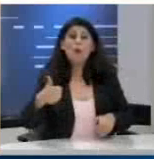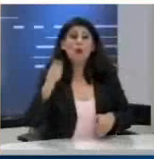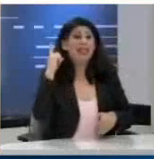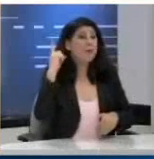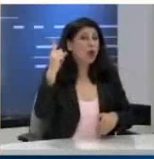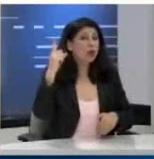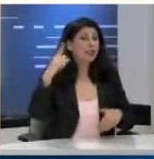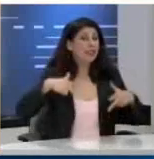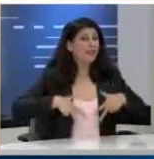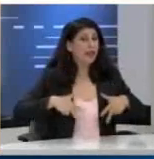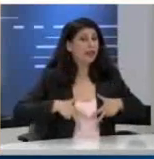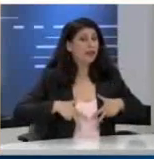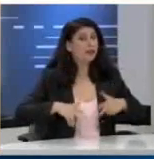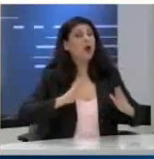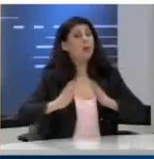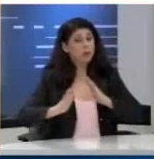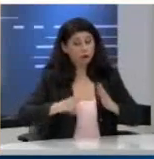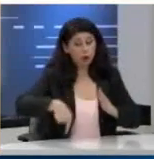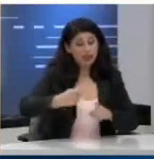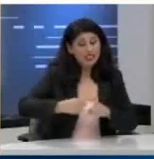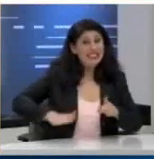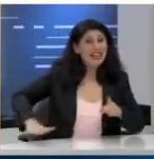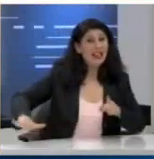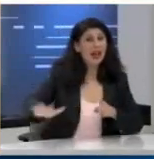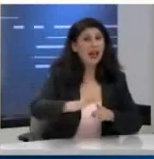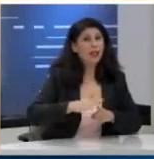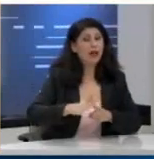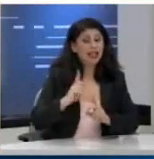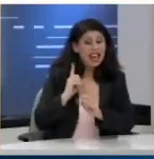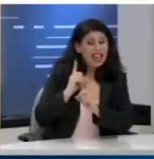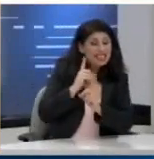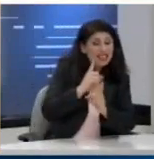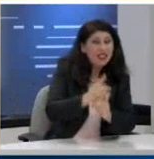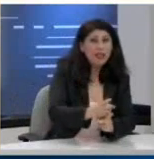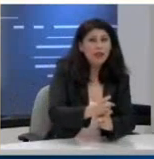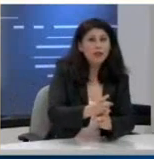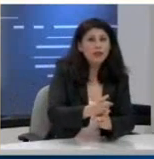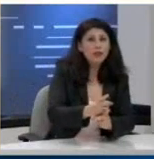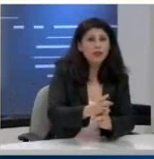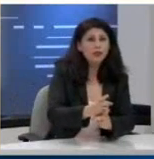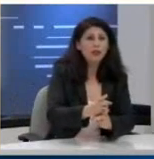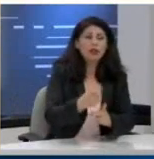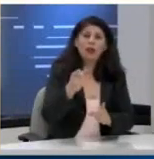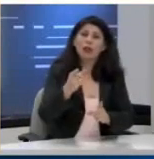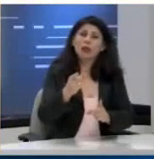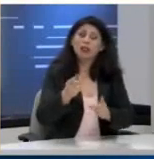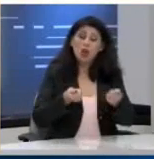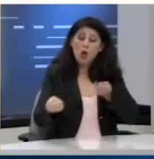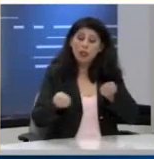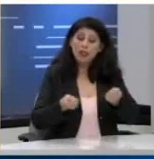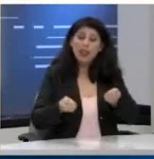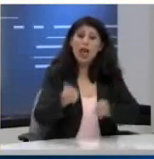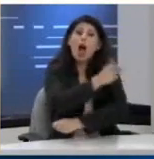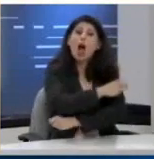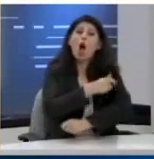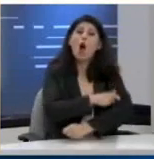πρώτη κυβέρνηση που φρόντισε σε αυτή τη χώρα να εξειδικεύσει την οδηγία του Οργανισμού Ηνωμένων Εθνών